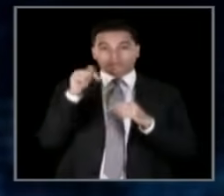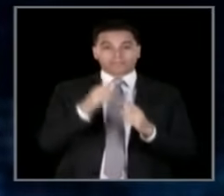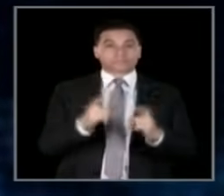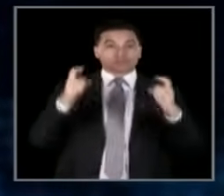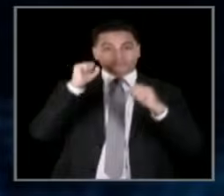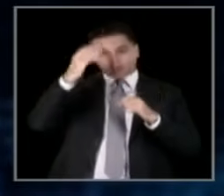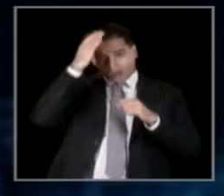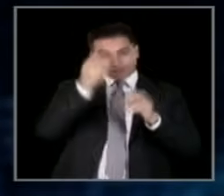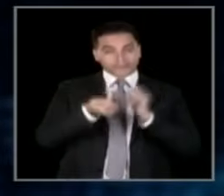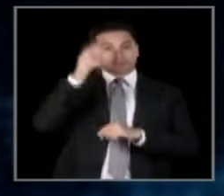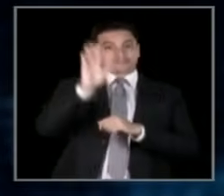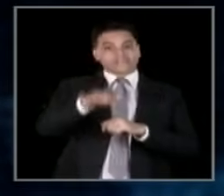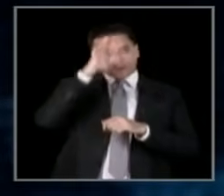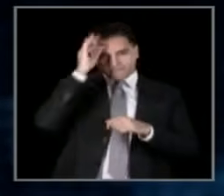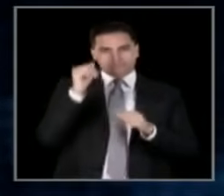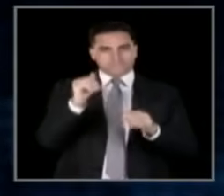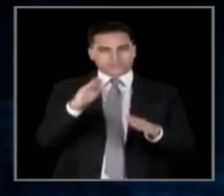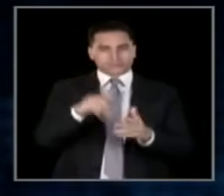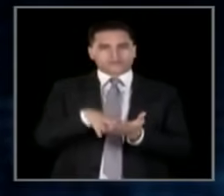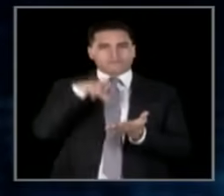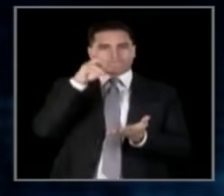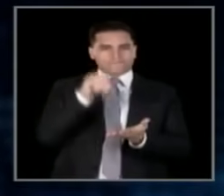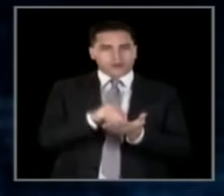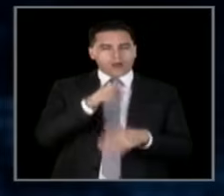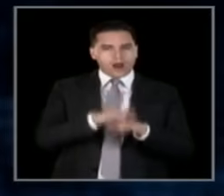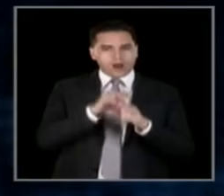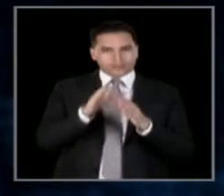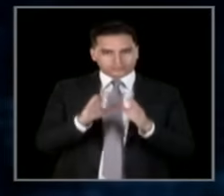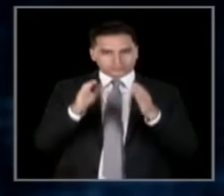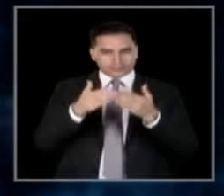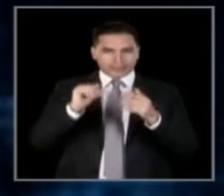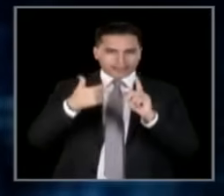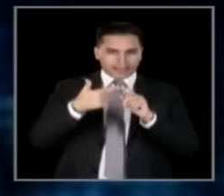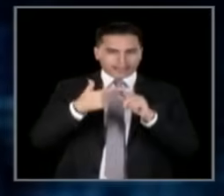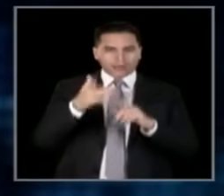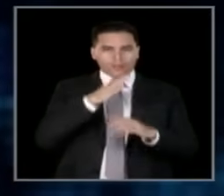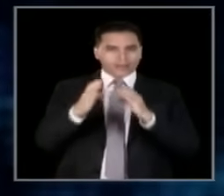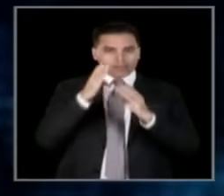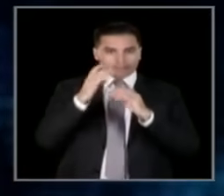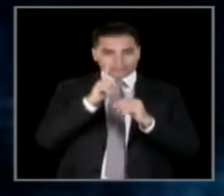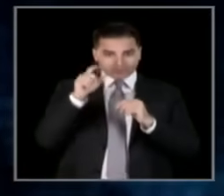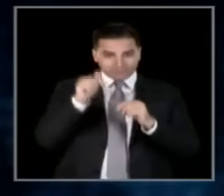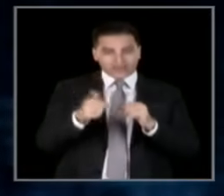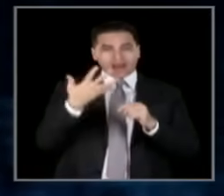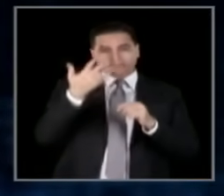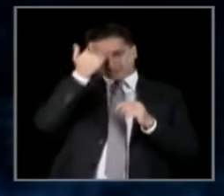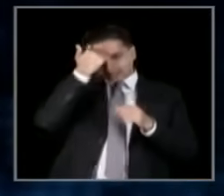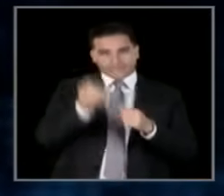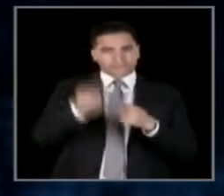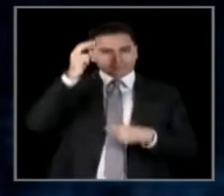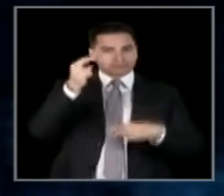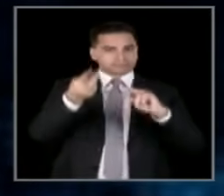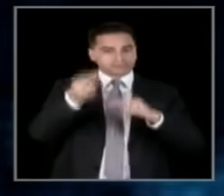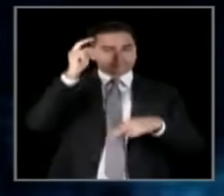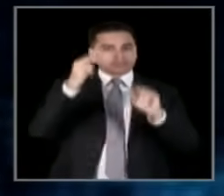بطولة العباقرة هتساوي مبلغ نقد. في المرحلة الثانية كل نقطة ب5000 جنيه